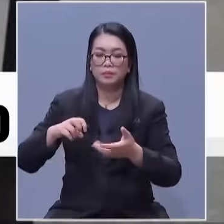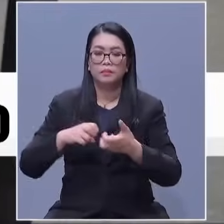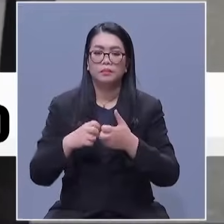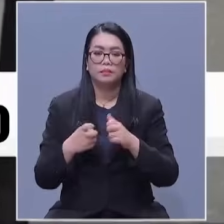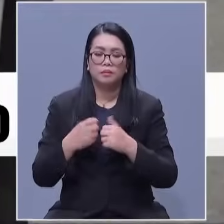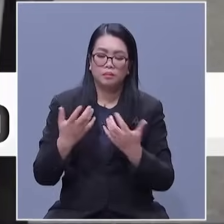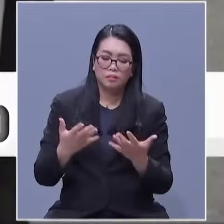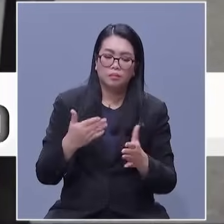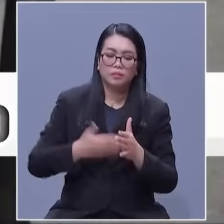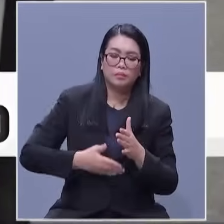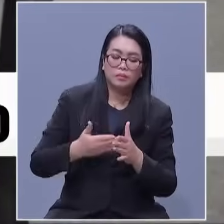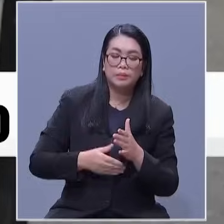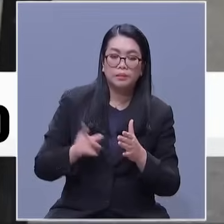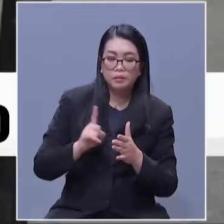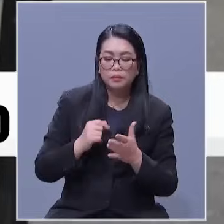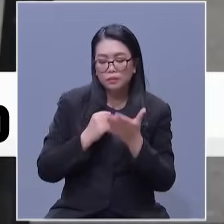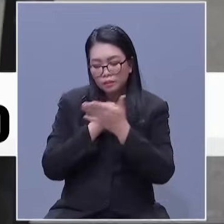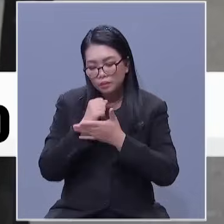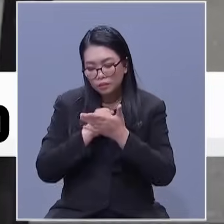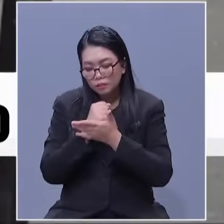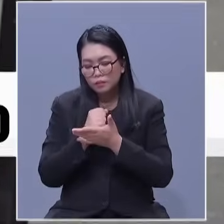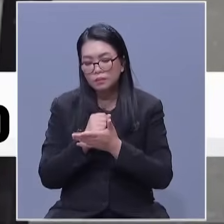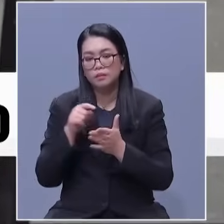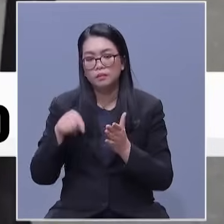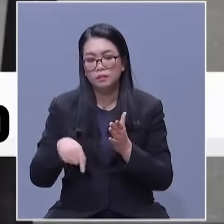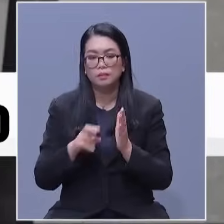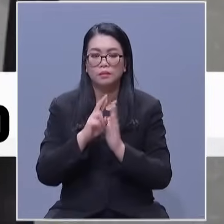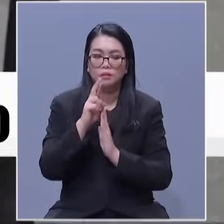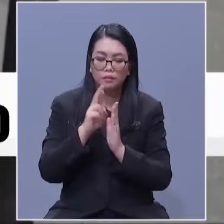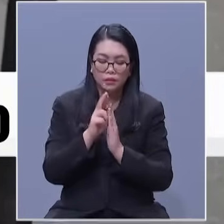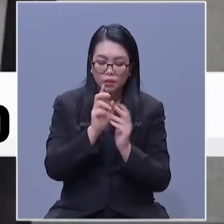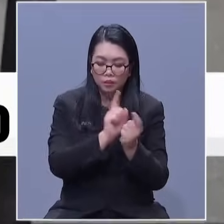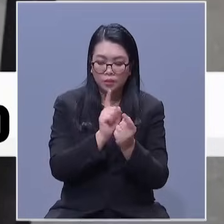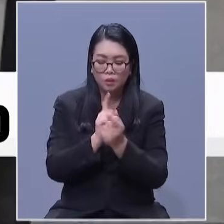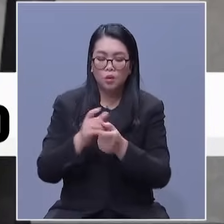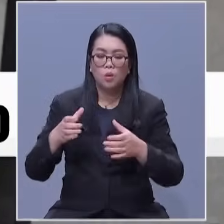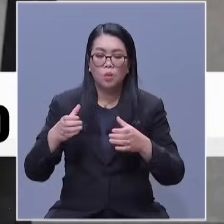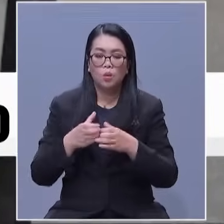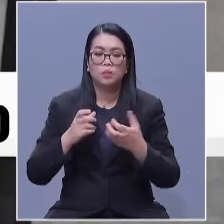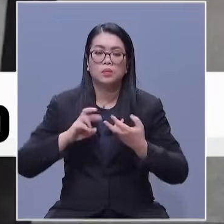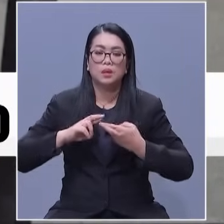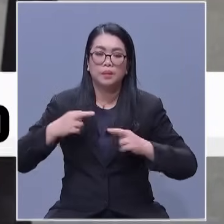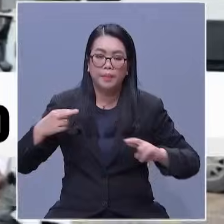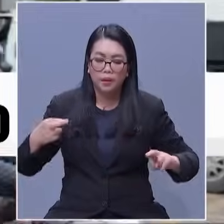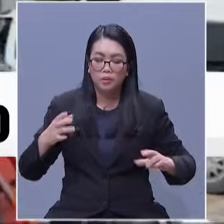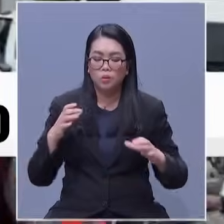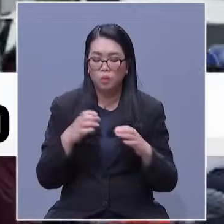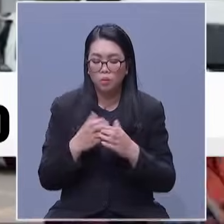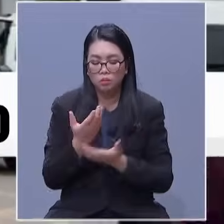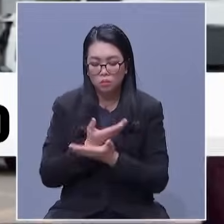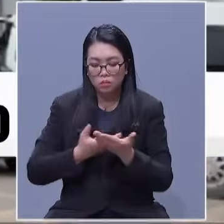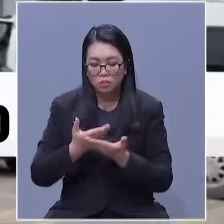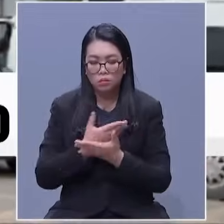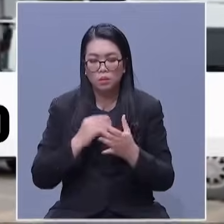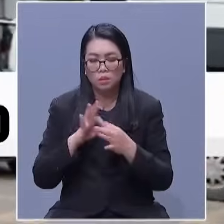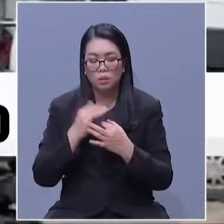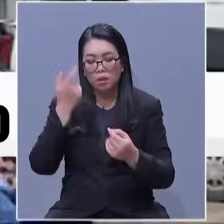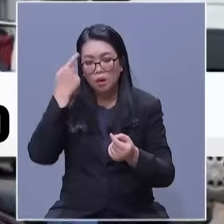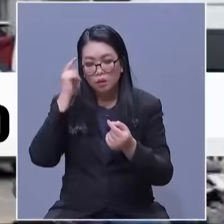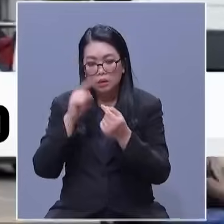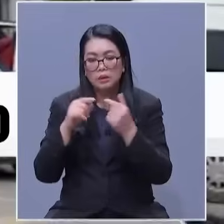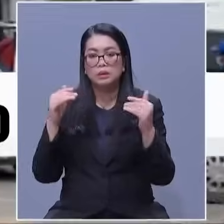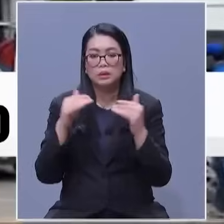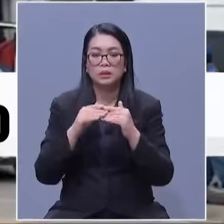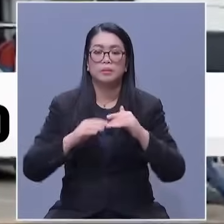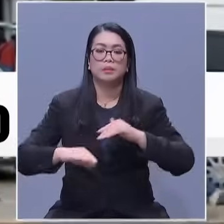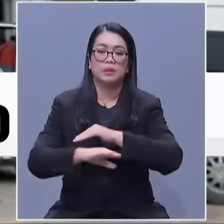เช่นปัญหาเรื่องของยาเสพติดนะครับรวมถึงพบปะกับกลุ่มชาติพันธุ์เพื่อหารือเรื่องการเข้าถึงสิทธิขั้นพื้นฐ